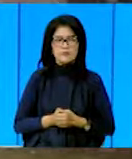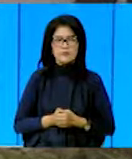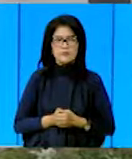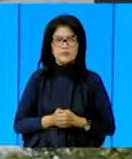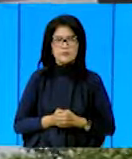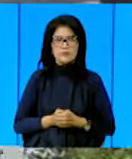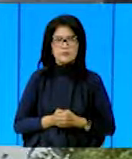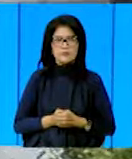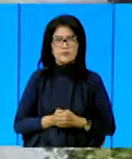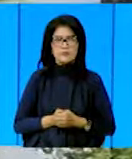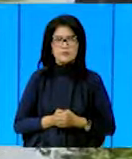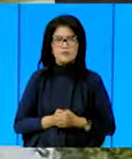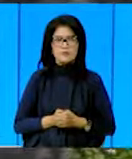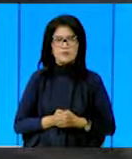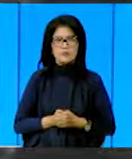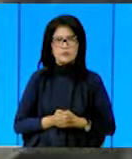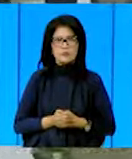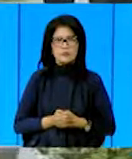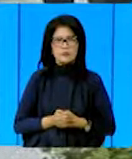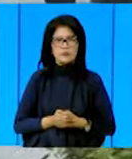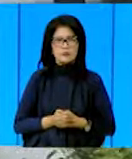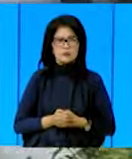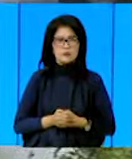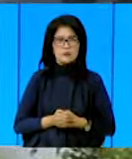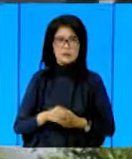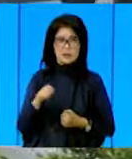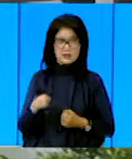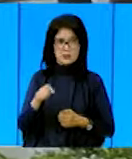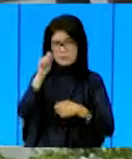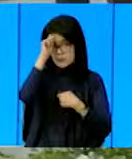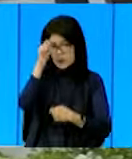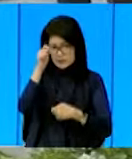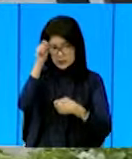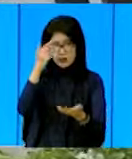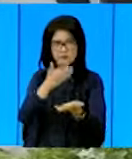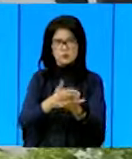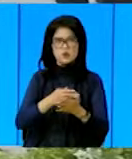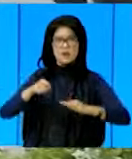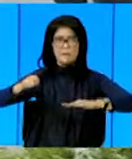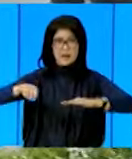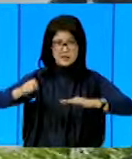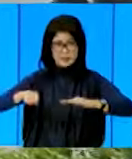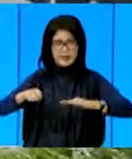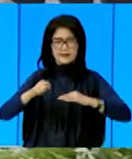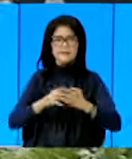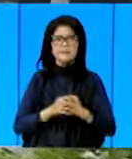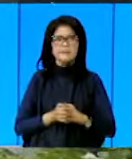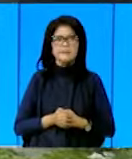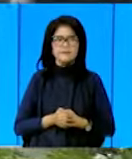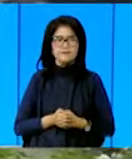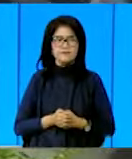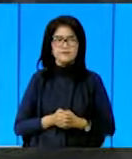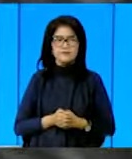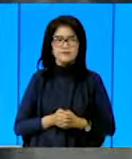Kita harus menghormati putusan pengadilan. Saya kira tadi juga sudah disampaikan oleh Polda Jawa